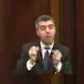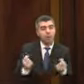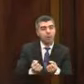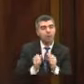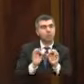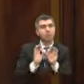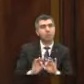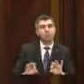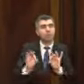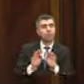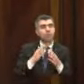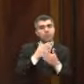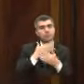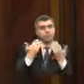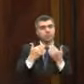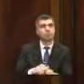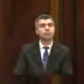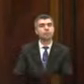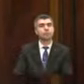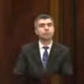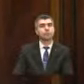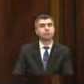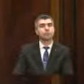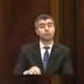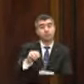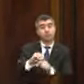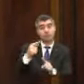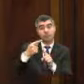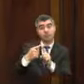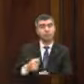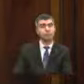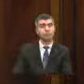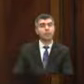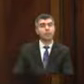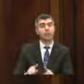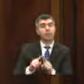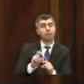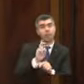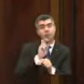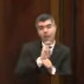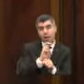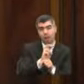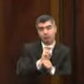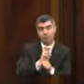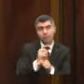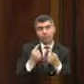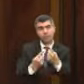هذا الباب ويمكن يتحقق. أكثر من ذلك هاد المديونية كان رقم كيتكلم